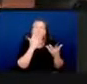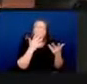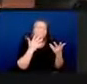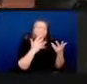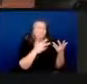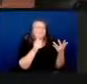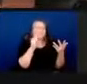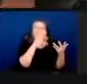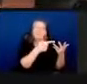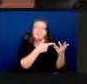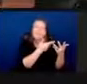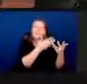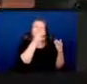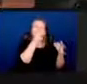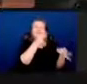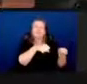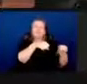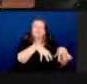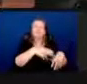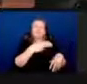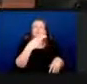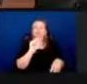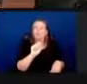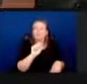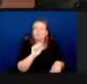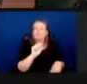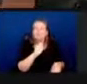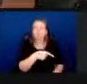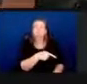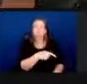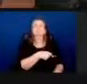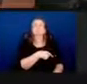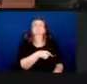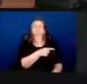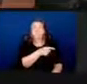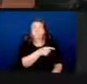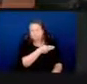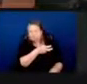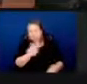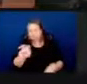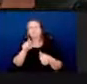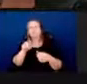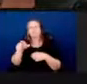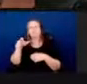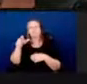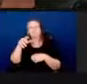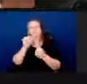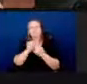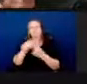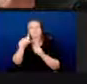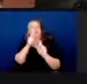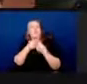kutoka nyumbani, alikuwa na shida ya ulanguzi wa madawa, na